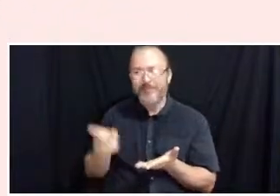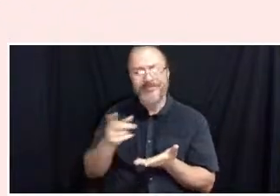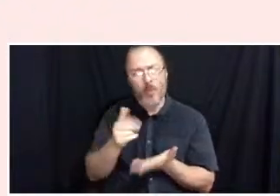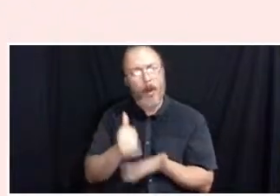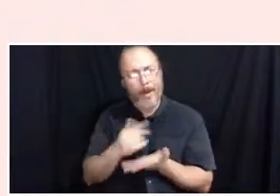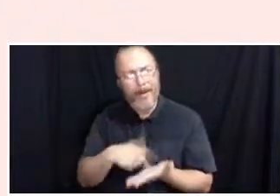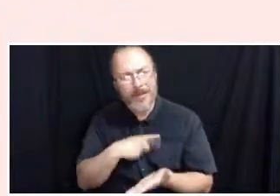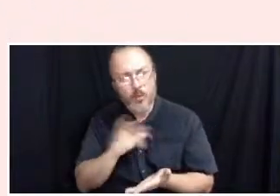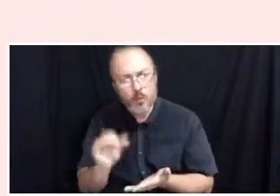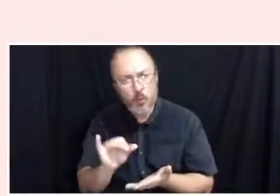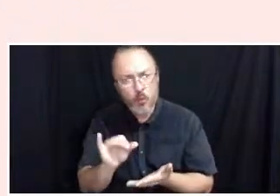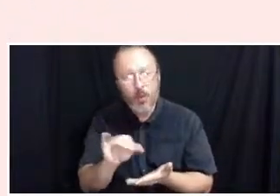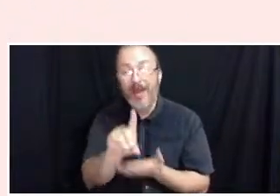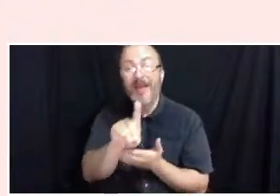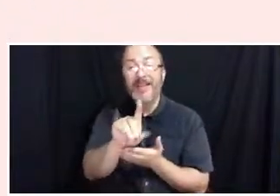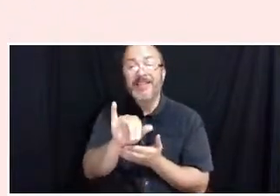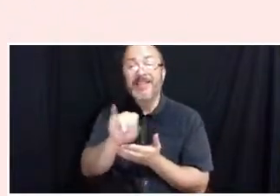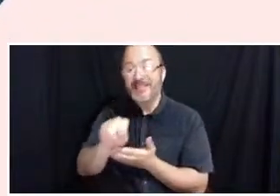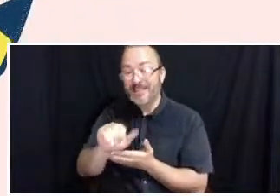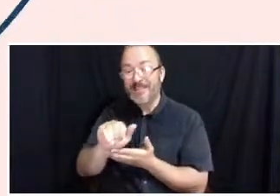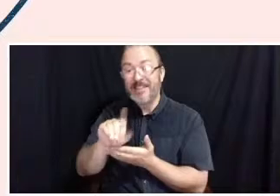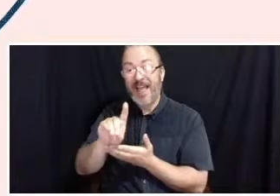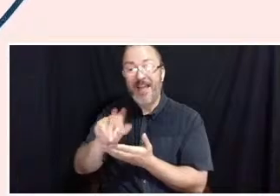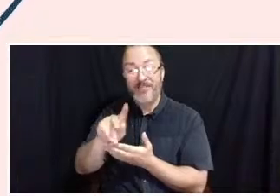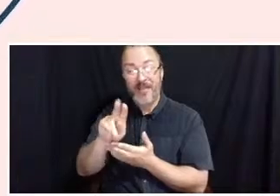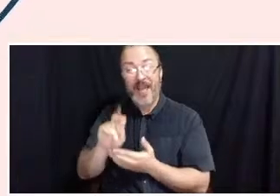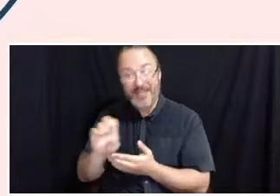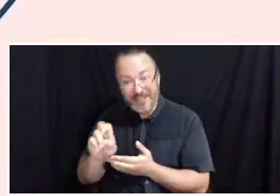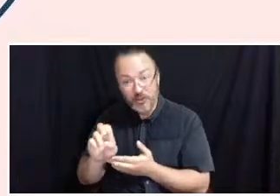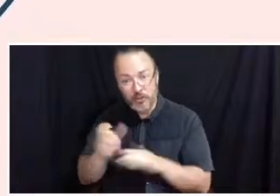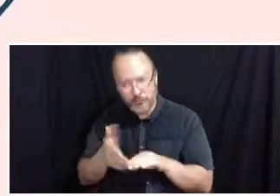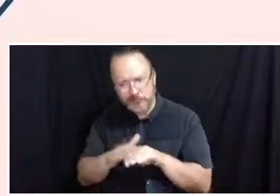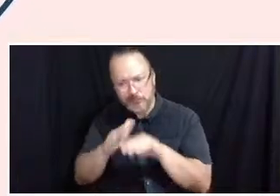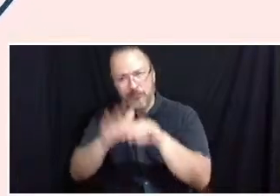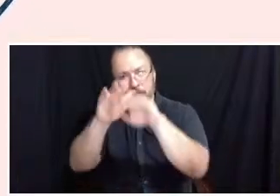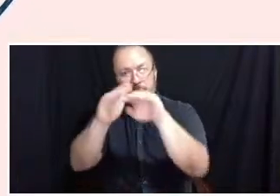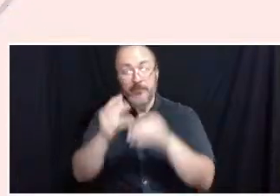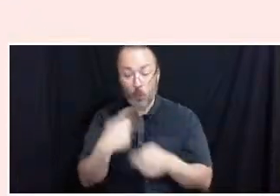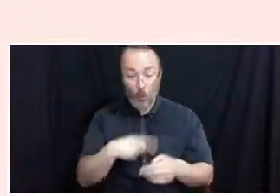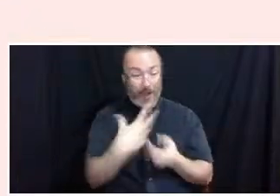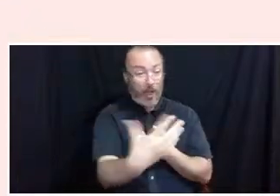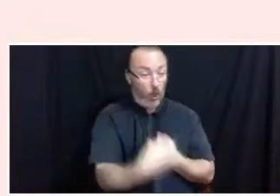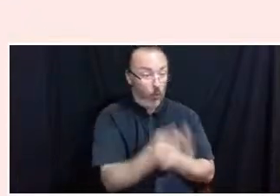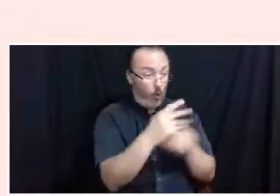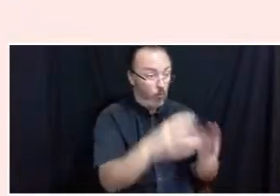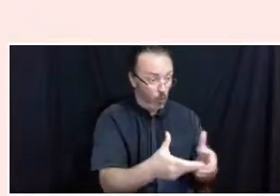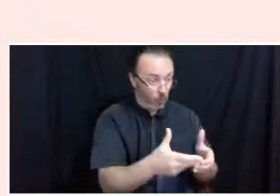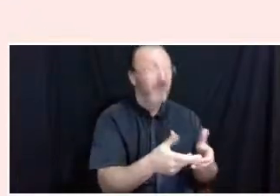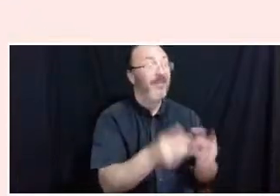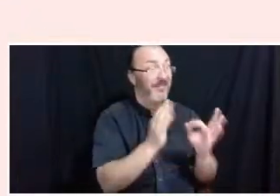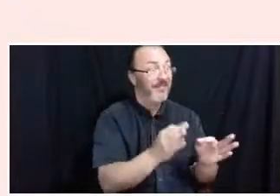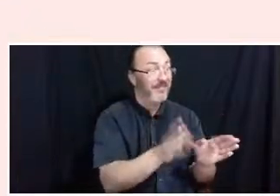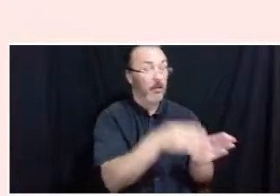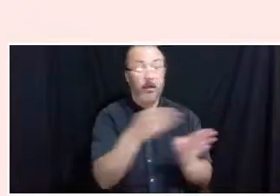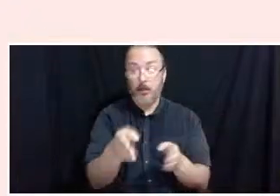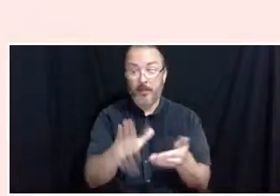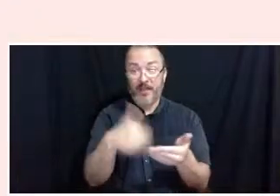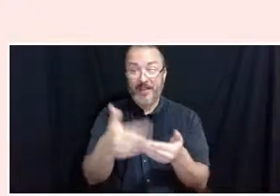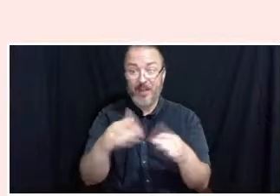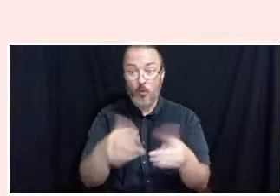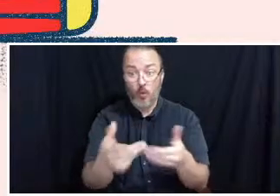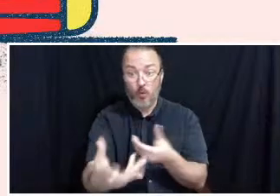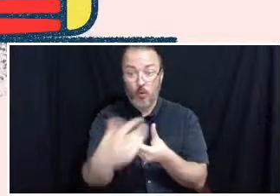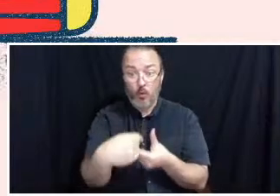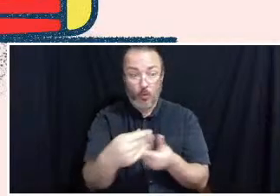importantes. Mais les désavantages s'accumulent souvent. Nous ne pouvons pas aborder l'inclusion au cas par cas. Pour surmonter ces